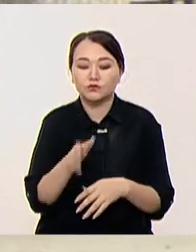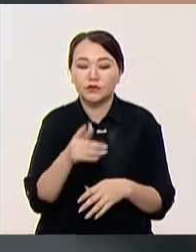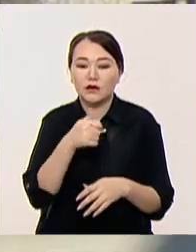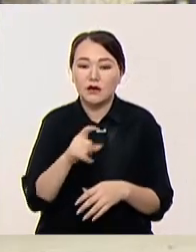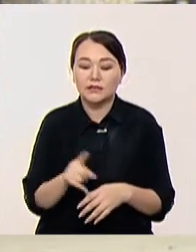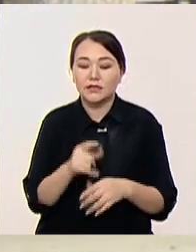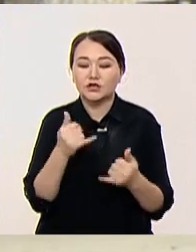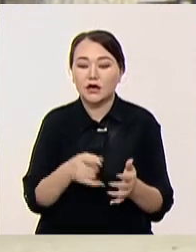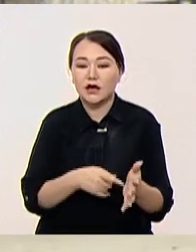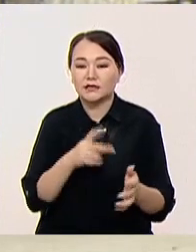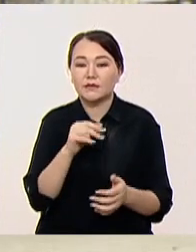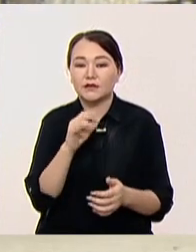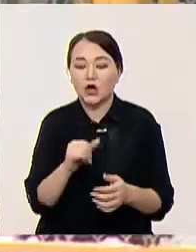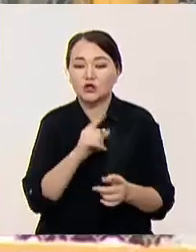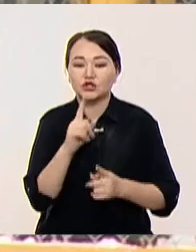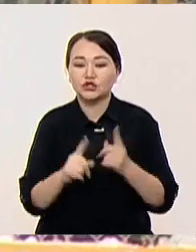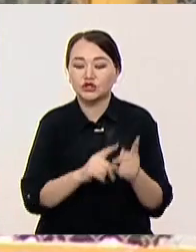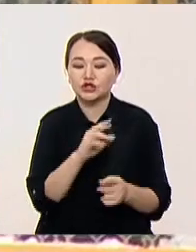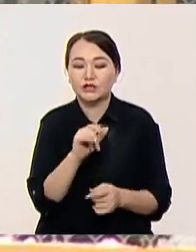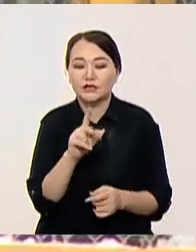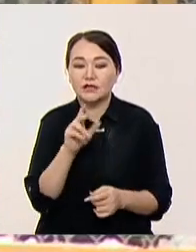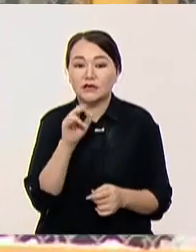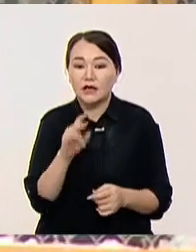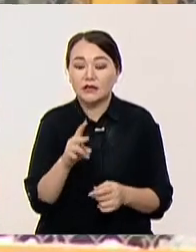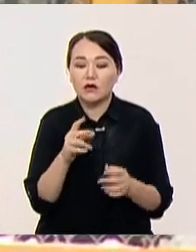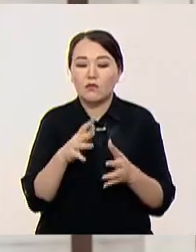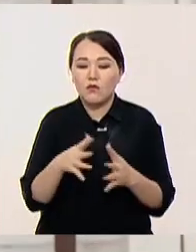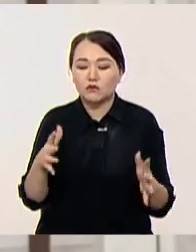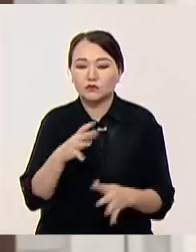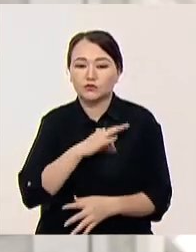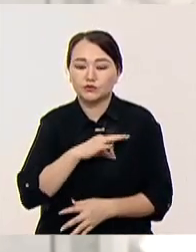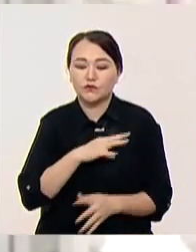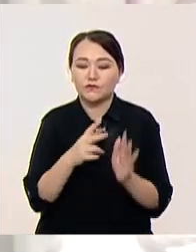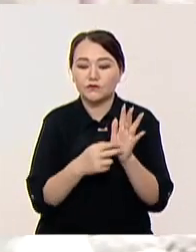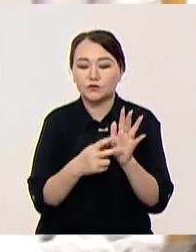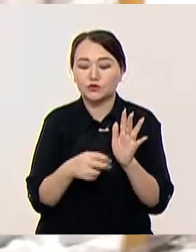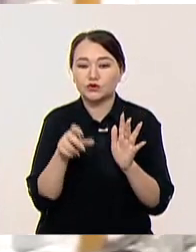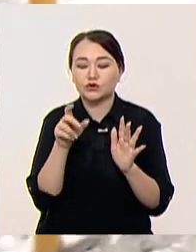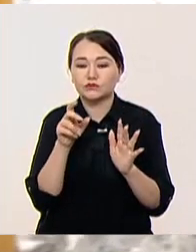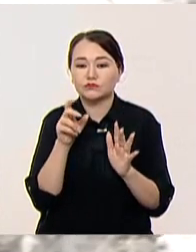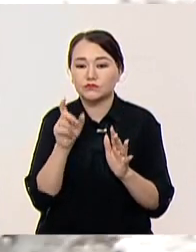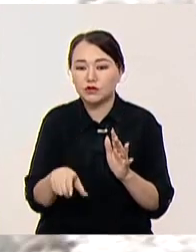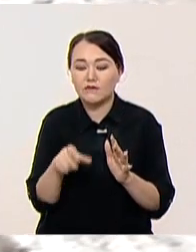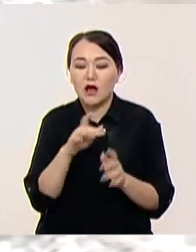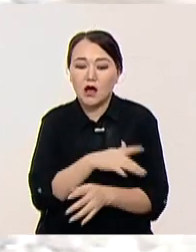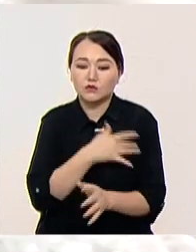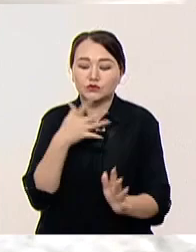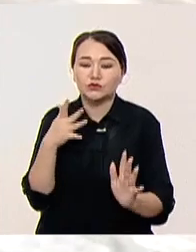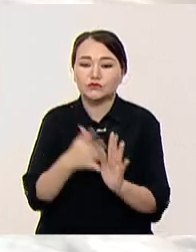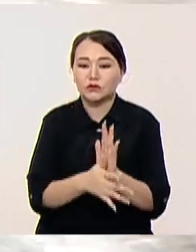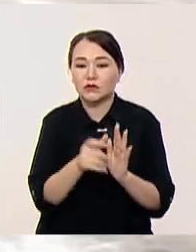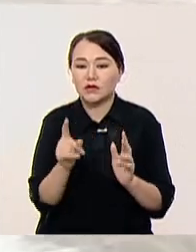в Караганде, Темиртау и Жезказгане газом пользуются только чуть более 800 абонентов. А затраты на обслуживание